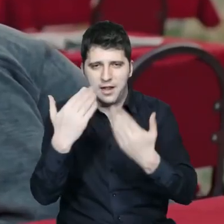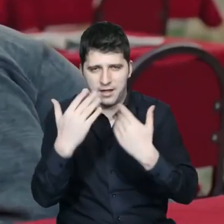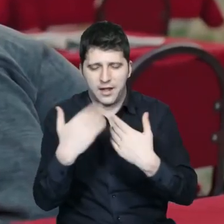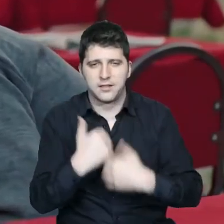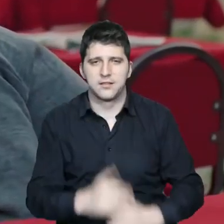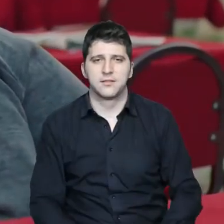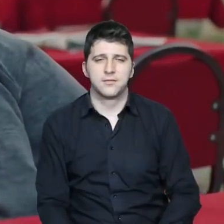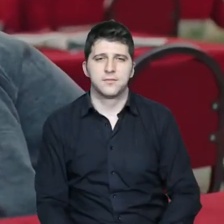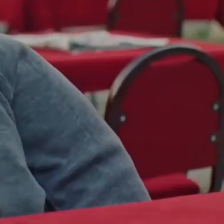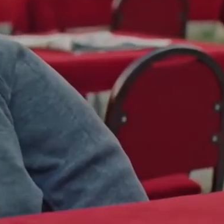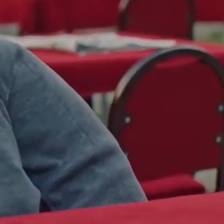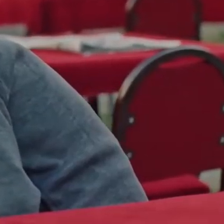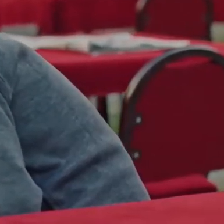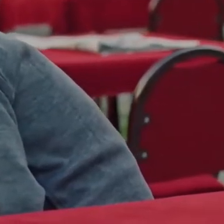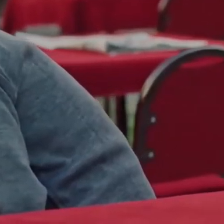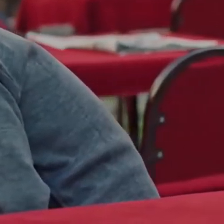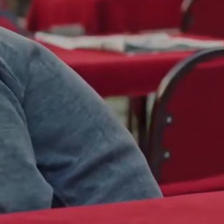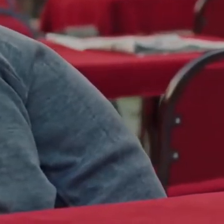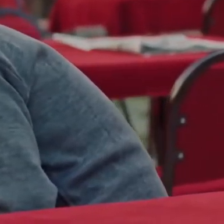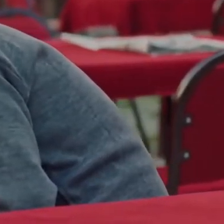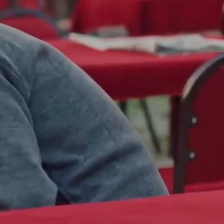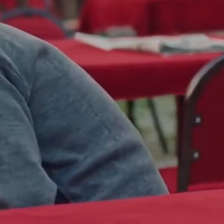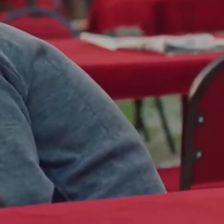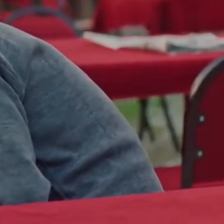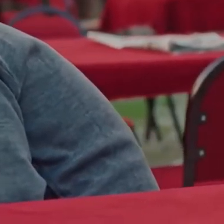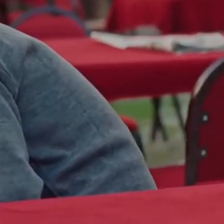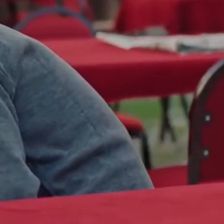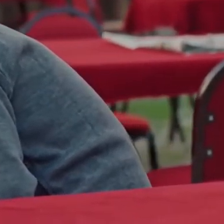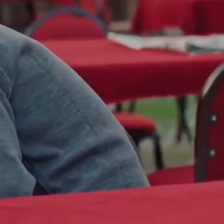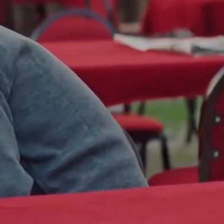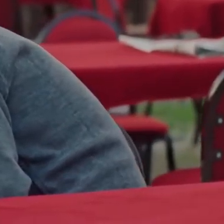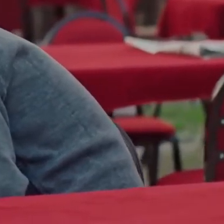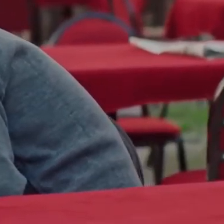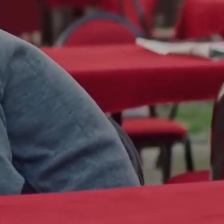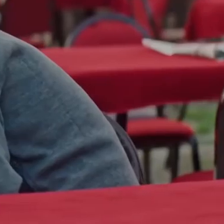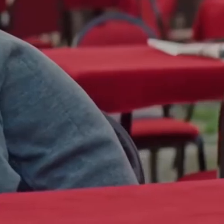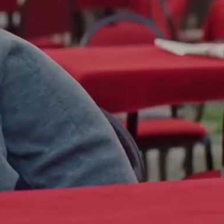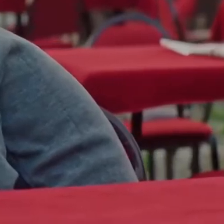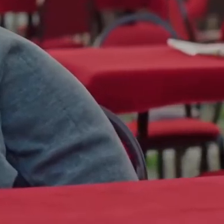Gel. Şefkat'le ensesini patlatlıyor. Asil'in başı İbrahim'in omzunda.